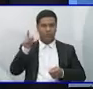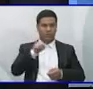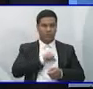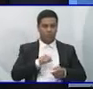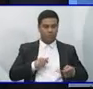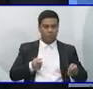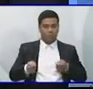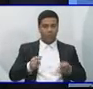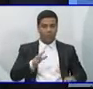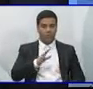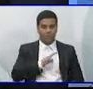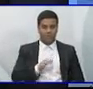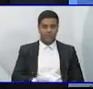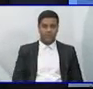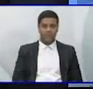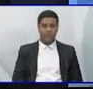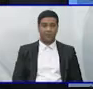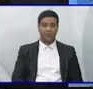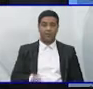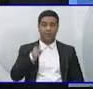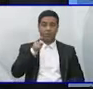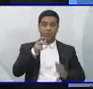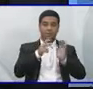qolishni xohlashdi.